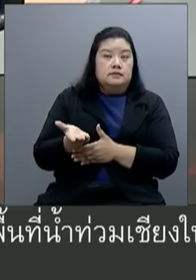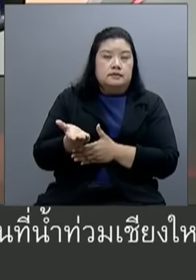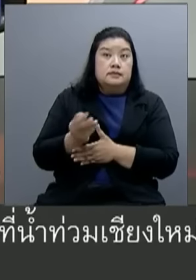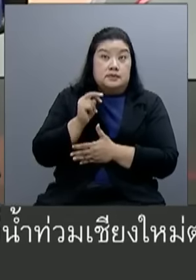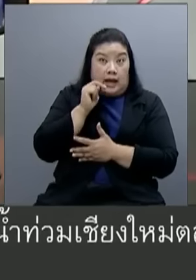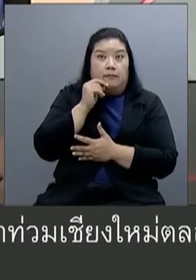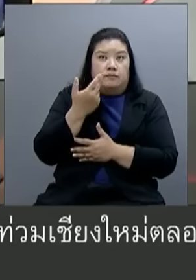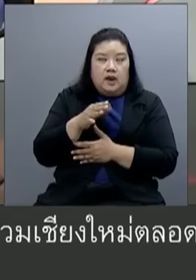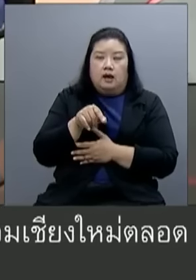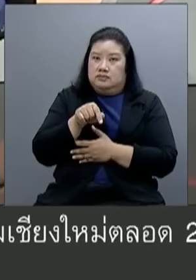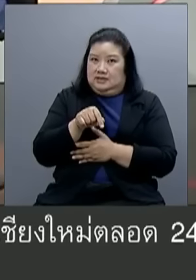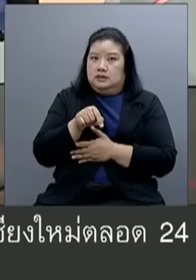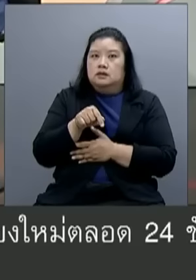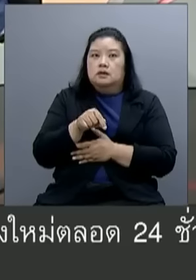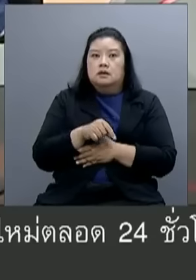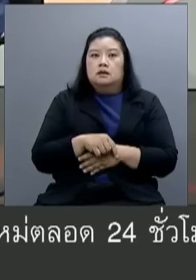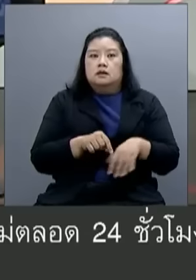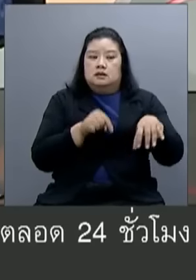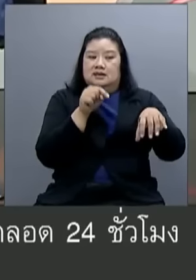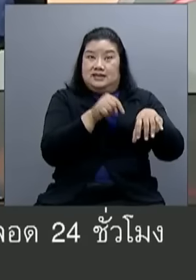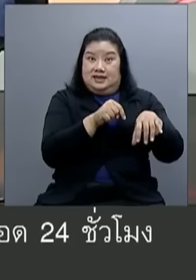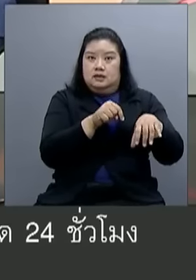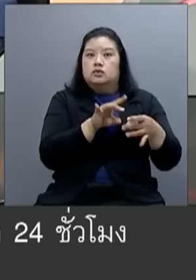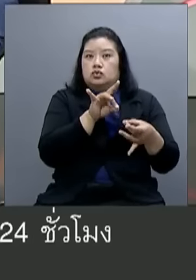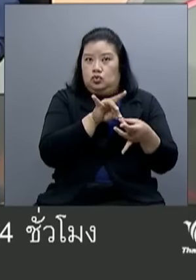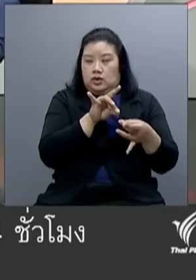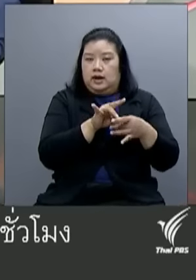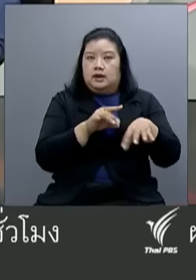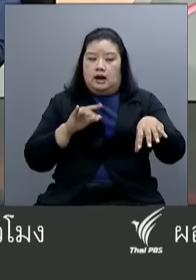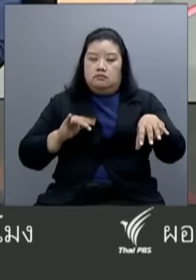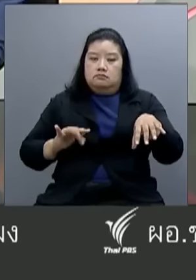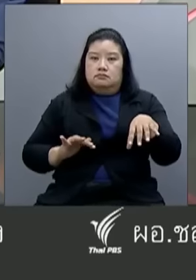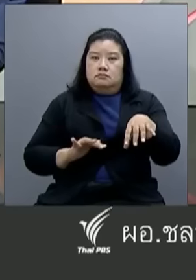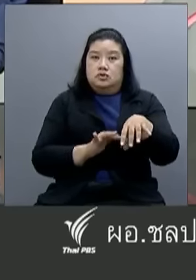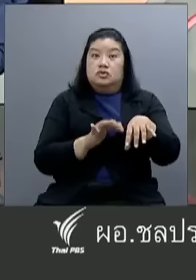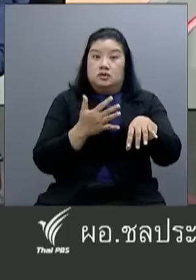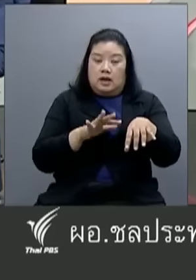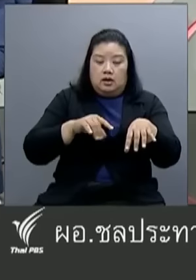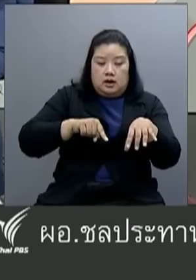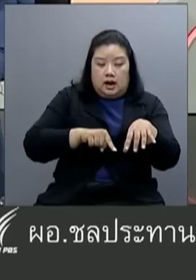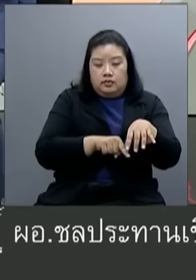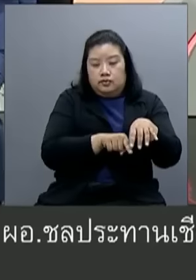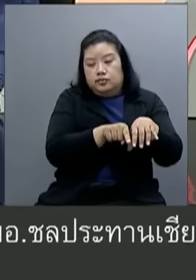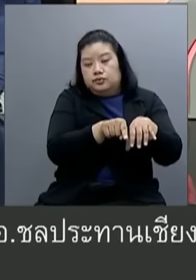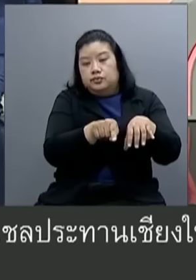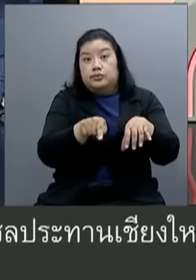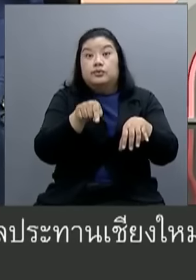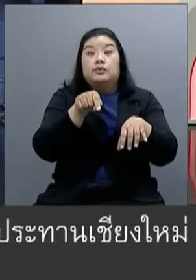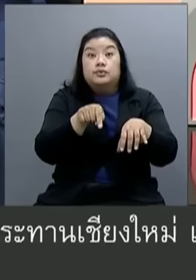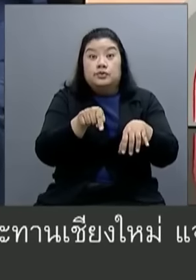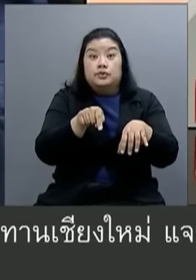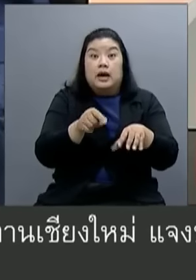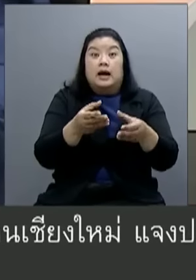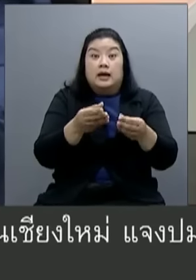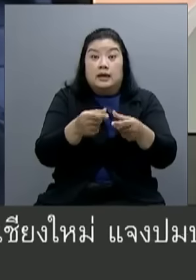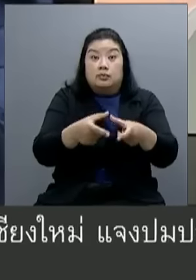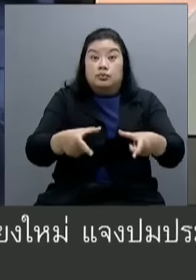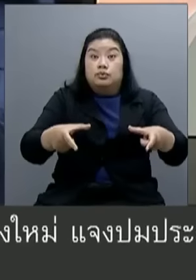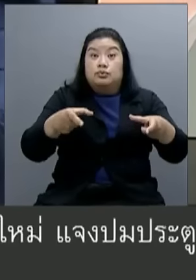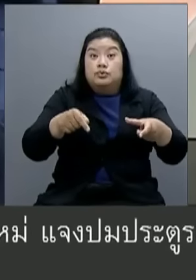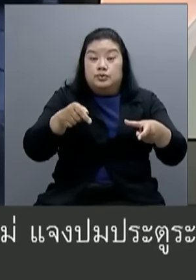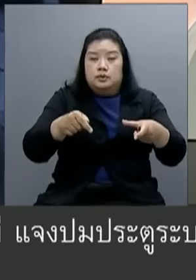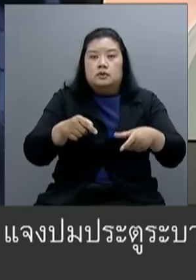านนะครับตัวเมืองสุโขทัยมาแล้วนะครับแล้วก็กำลังลงไปส่วนสู่ในส่วนของทุ่งบาลากรรมตอนล่างนะครับทุ่งเนี่ยต